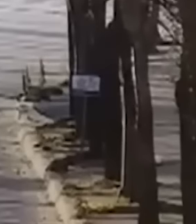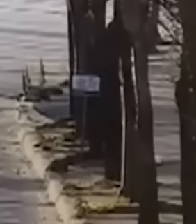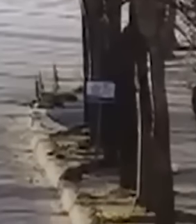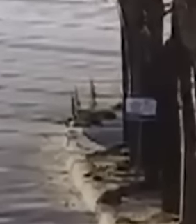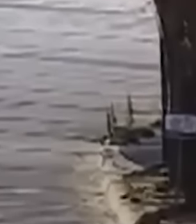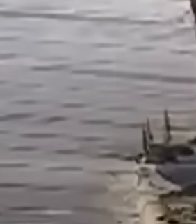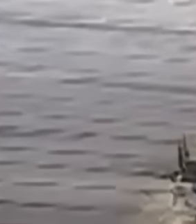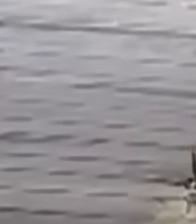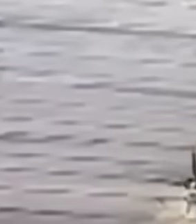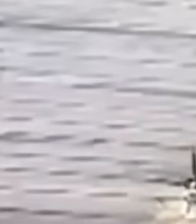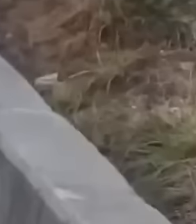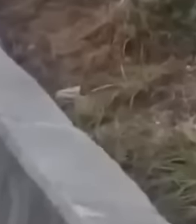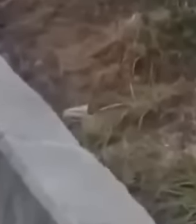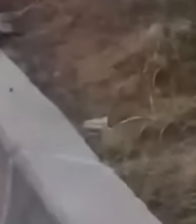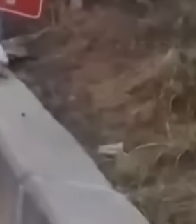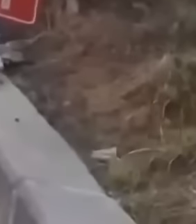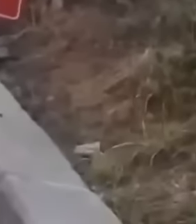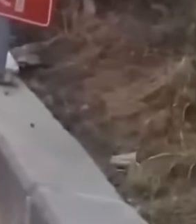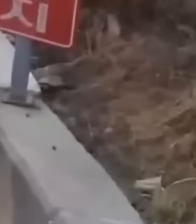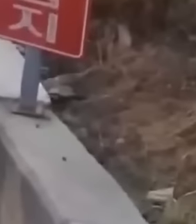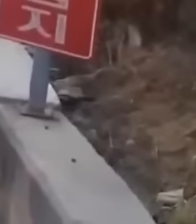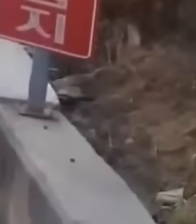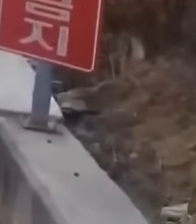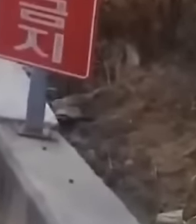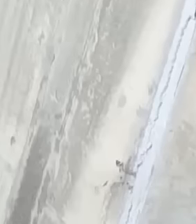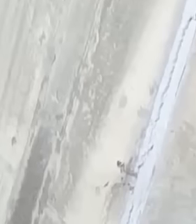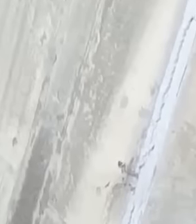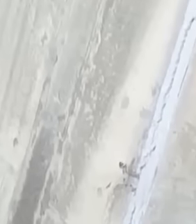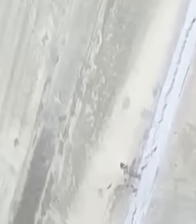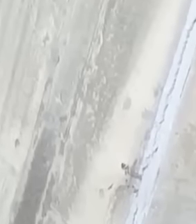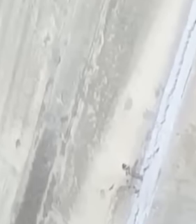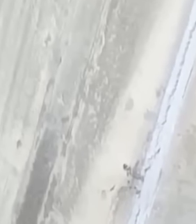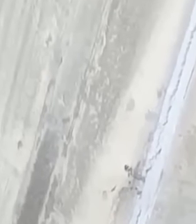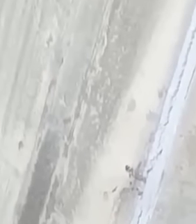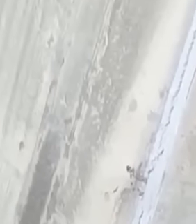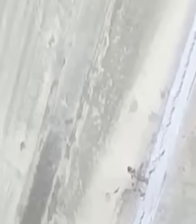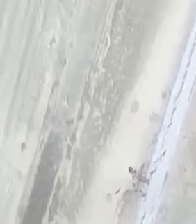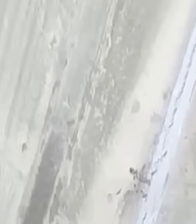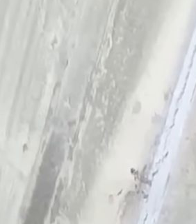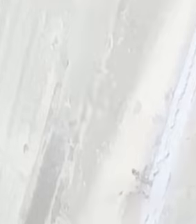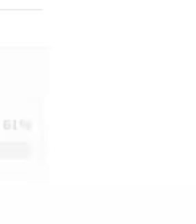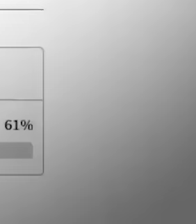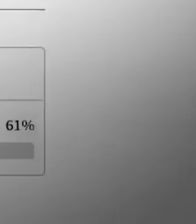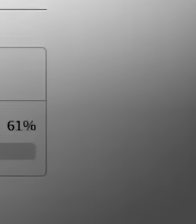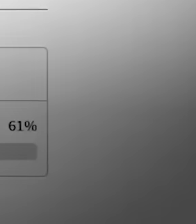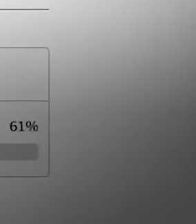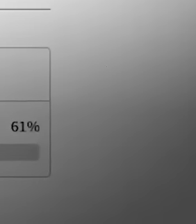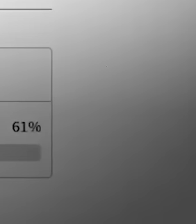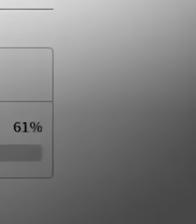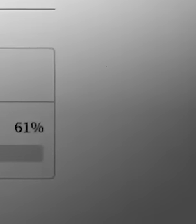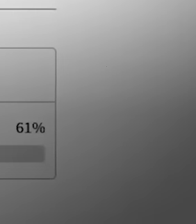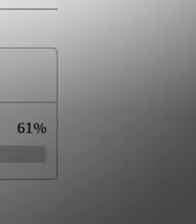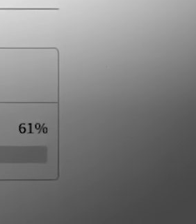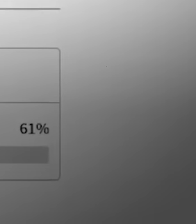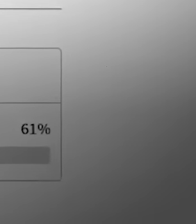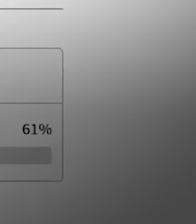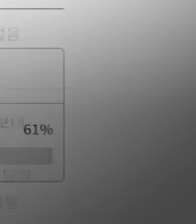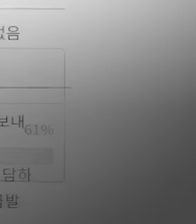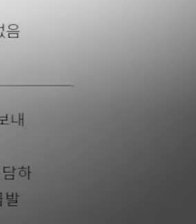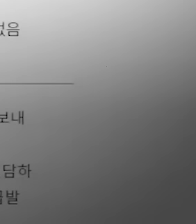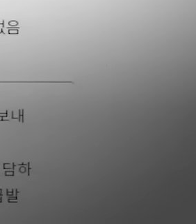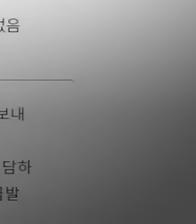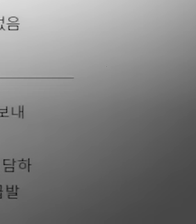자리에서 숨졌습니다. 두 달 전 강릉에서 일어난 급발진 의심 사고입니다. 당시 사고로 아들을 잃은